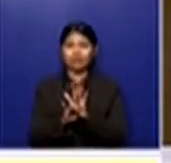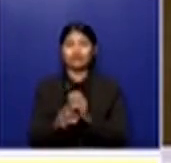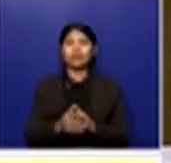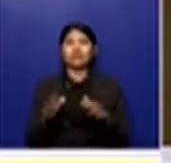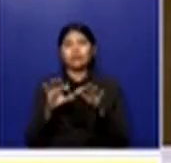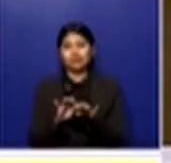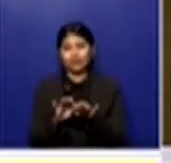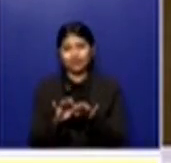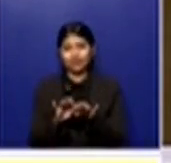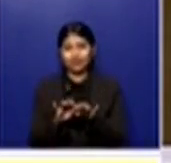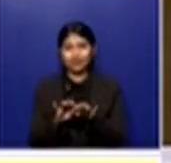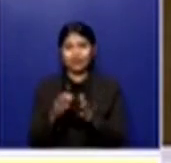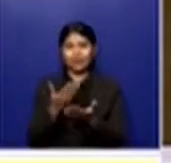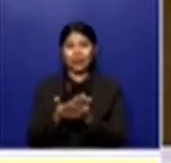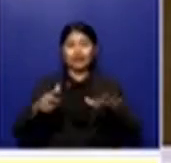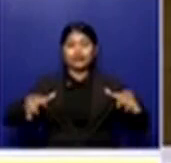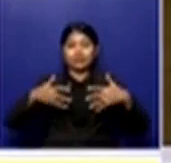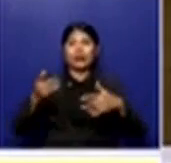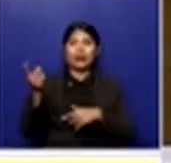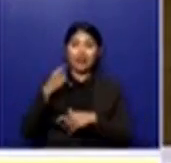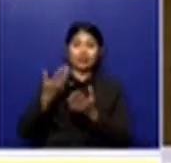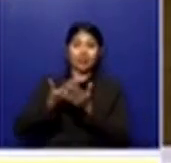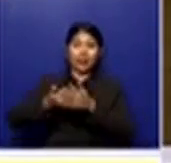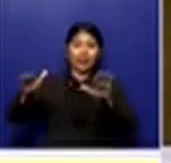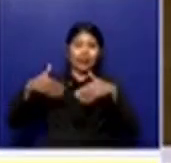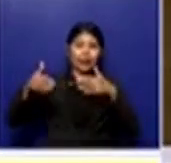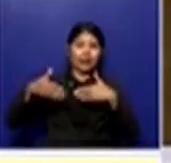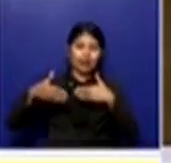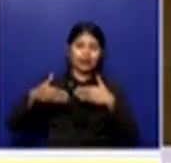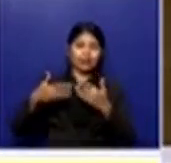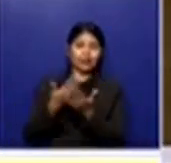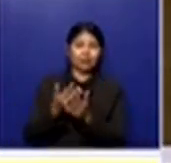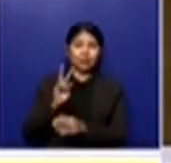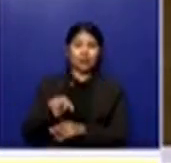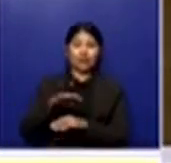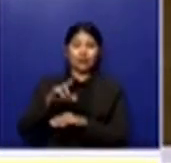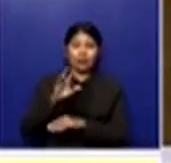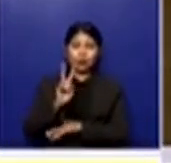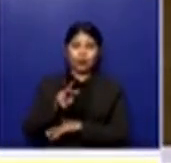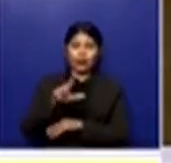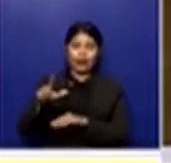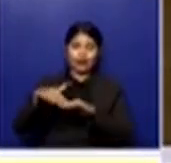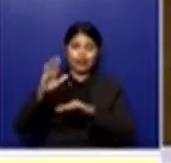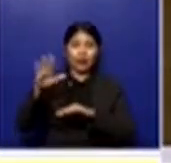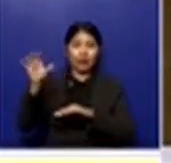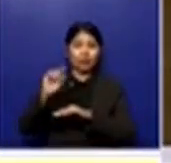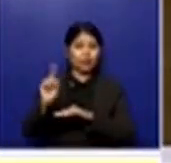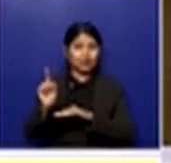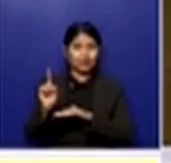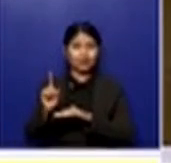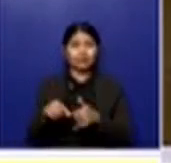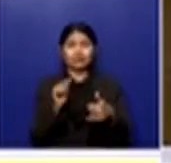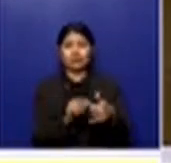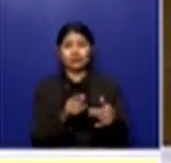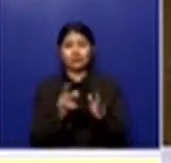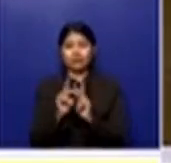ในเรื่องของรายได้ที่ท่านเรียนถามว่ารายได้ที่เกินกว่า 2,000 ล้านนั้นมาจากไหนนั้นจะขอให้คุณเจษฎานุจ